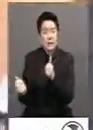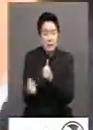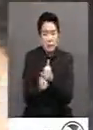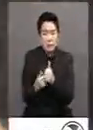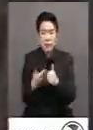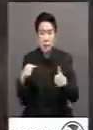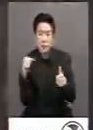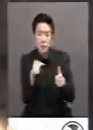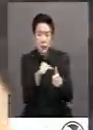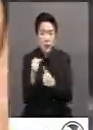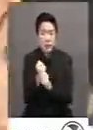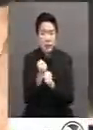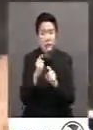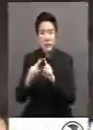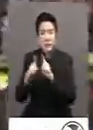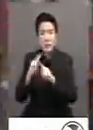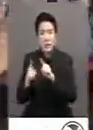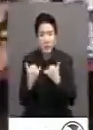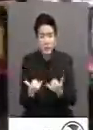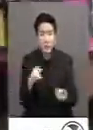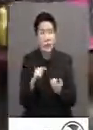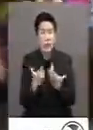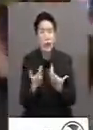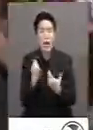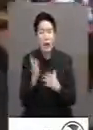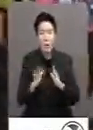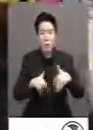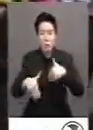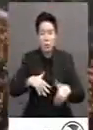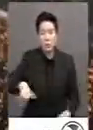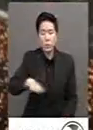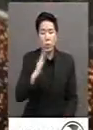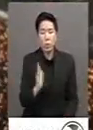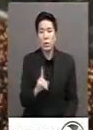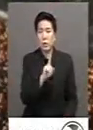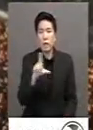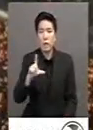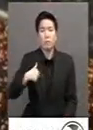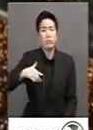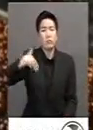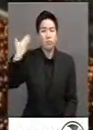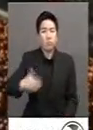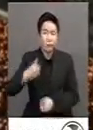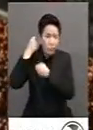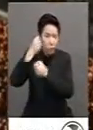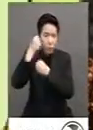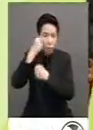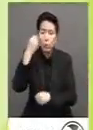และแทรกแซงกิจการของรัฐโดยเพื่อนสนิทของเธอจนทำให้ประชาชนกว่า 1ล้านคนออกมาประท้วงขับไล่ทุก